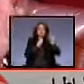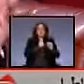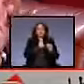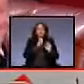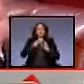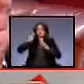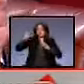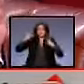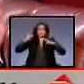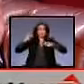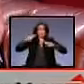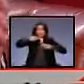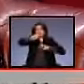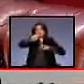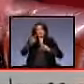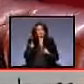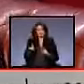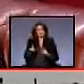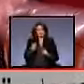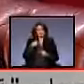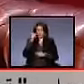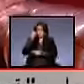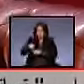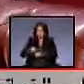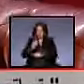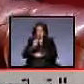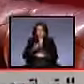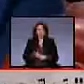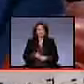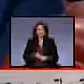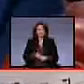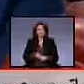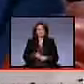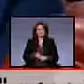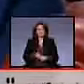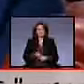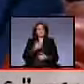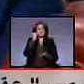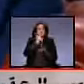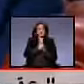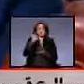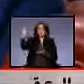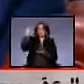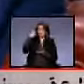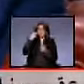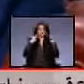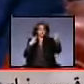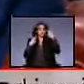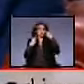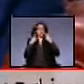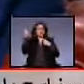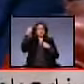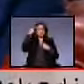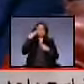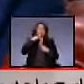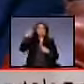طول الوقت عينك هي اللي شايفاك فانت هتفضل طول الوقت تعمل الشيء اللي انت. مين العيون اللي حواليك اللي بتشوفك؟ يعني مين بتستشيرهم اللي حواليك